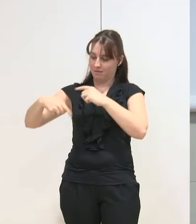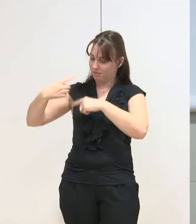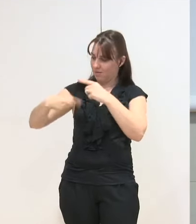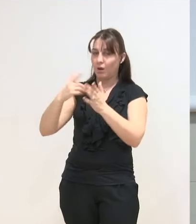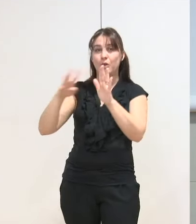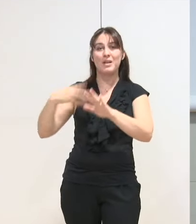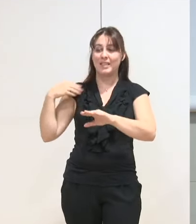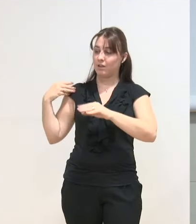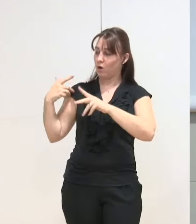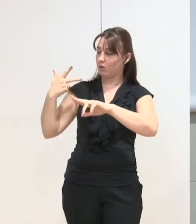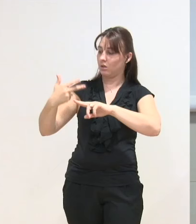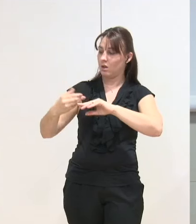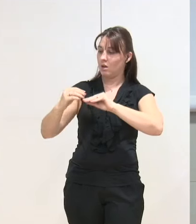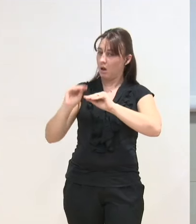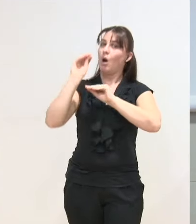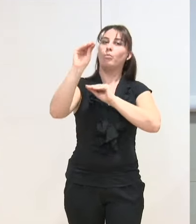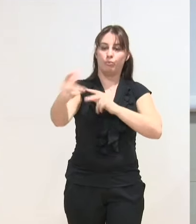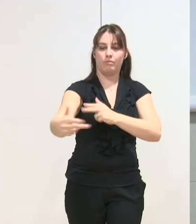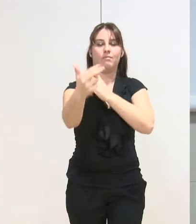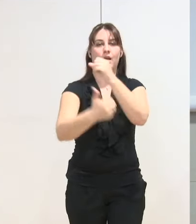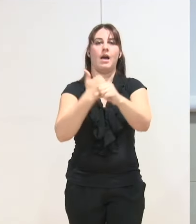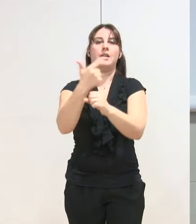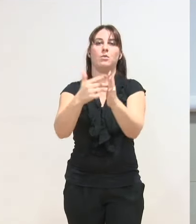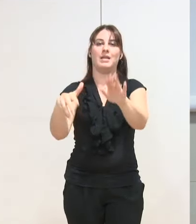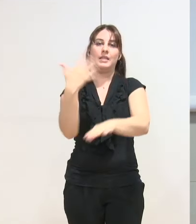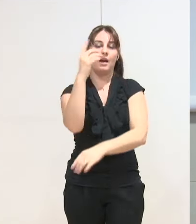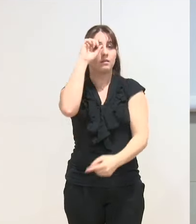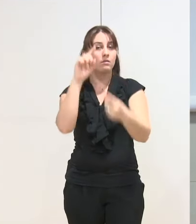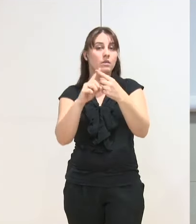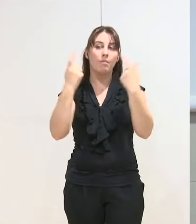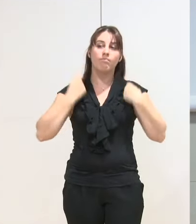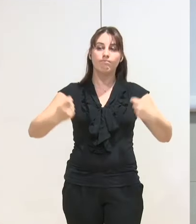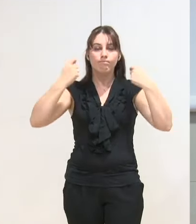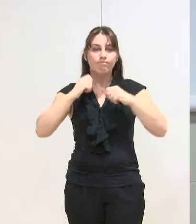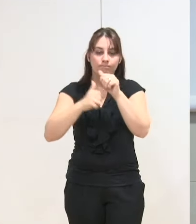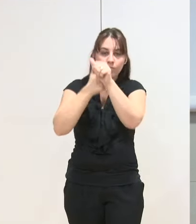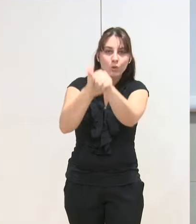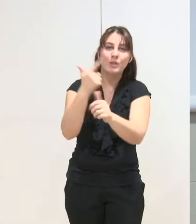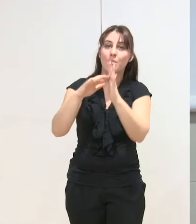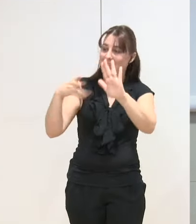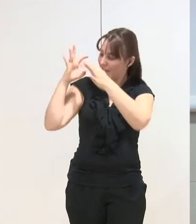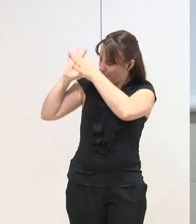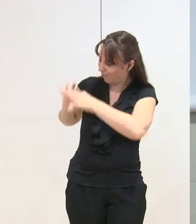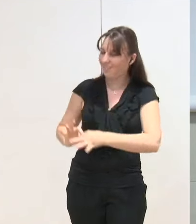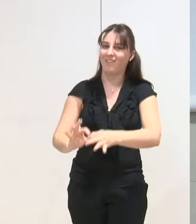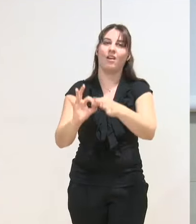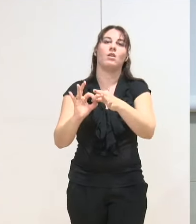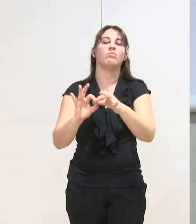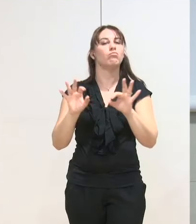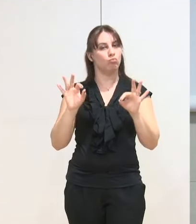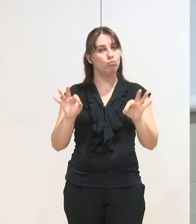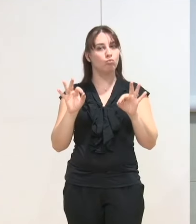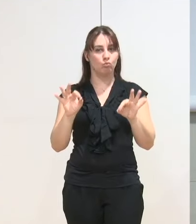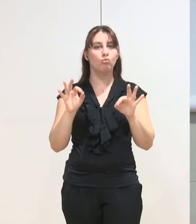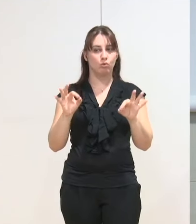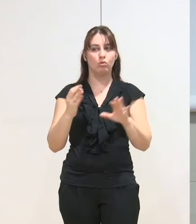2014 et reporté sur 2015 pour financer des dépenses d'investissement lié à l'exercice 2014 a bien été conforme